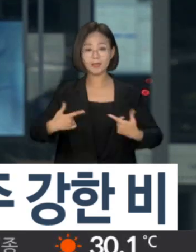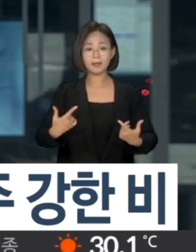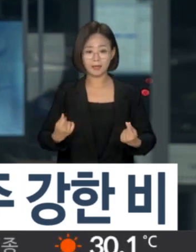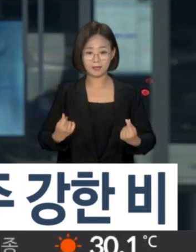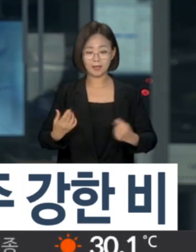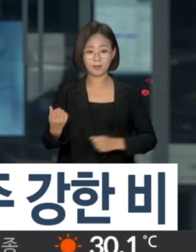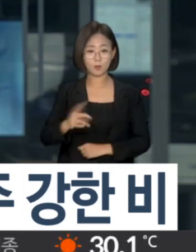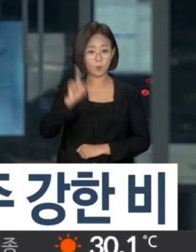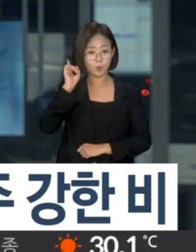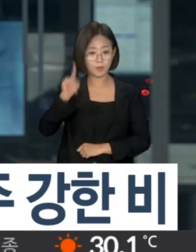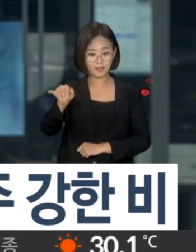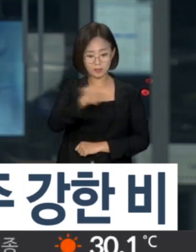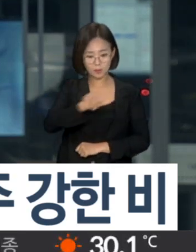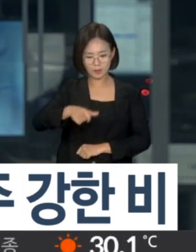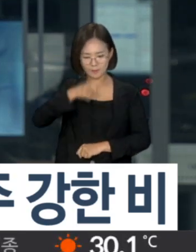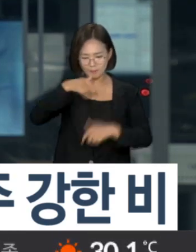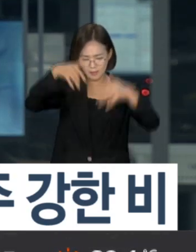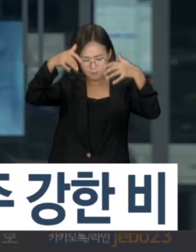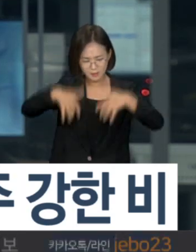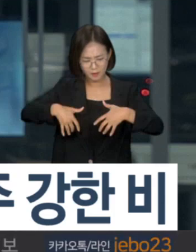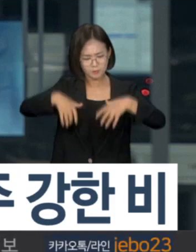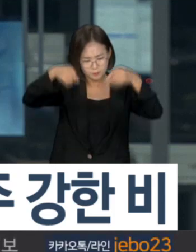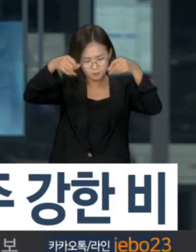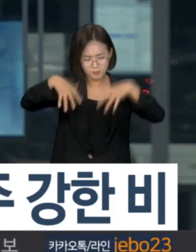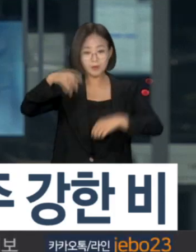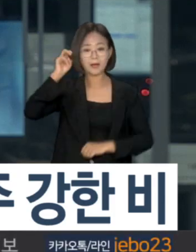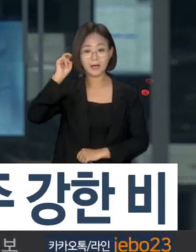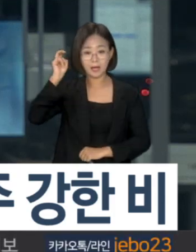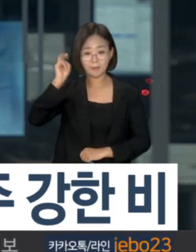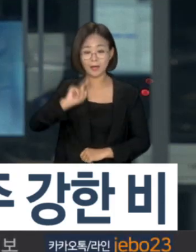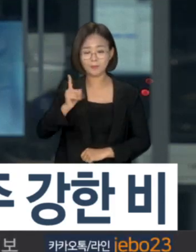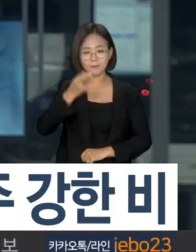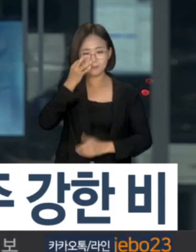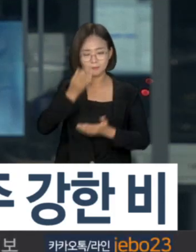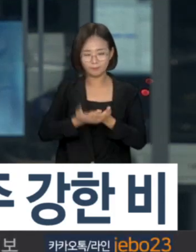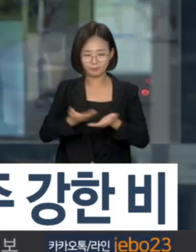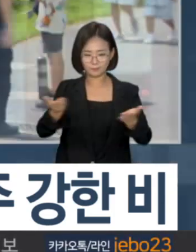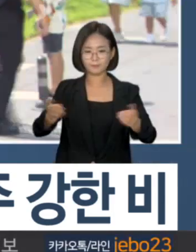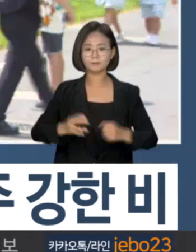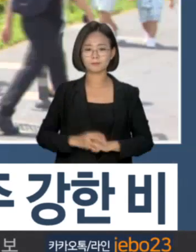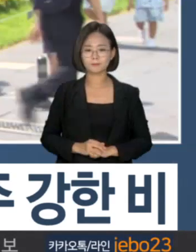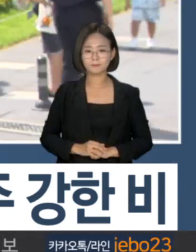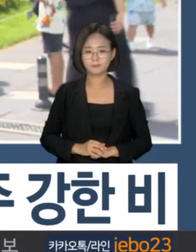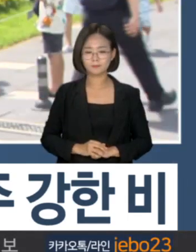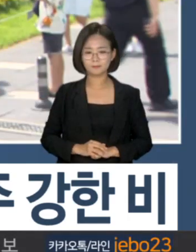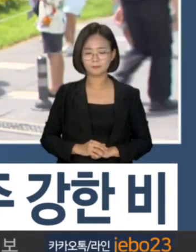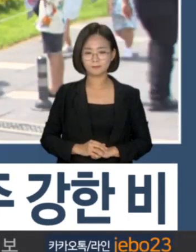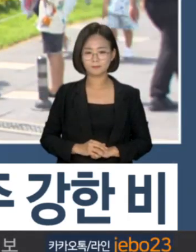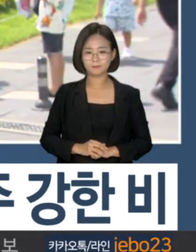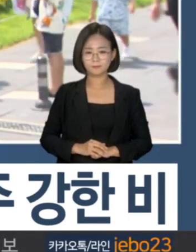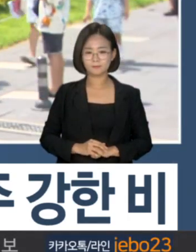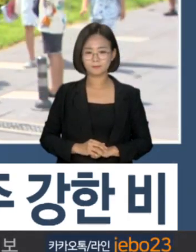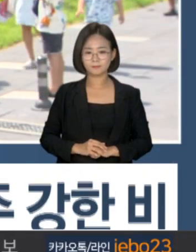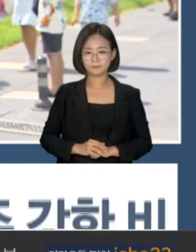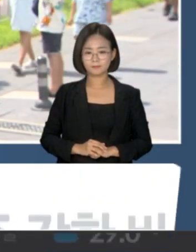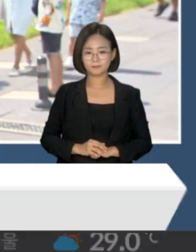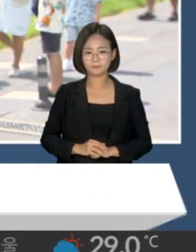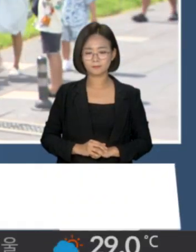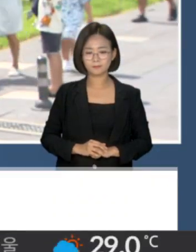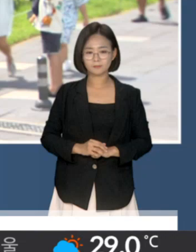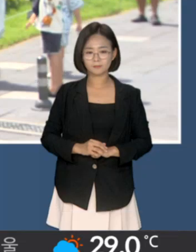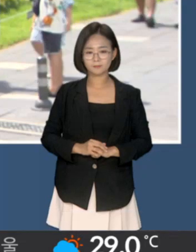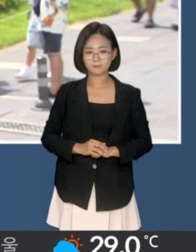쏟아지겠고 내일은 전국에 비가 오락가락할 텐데요. 자세한 날씨 기상캐스터 연결해서 알아보겠습니다. 구보네 캐스터.